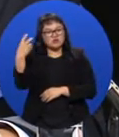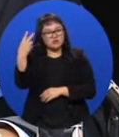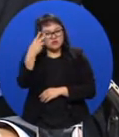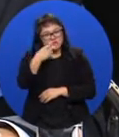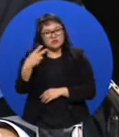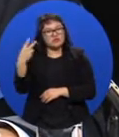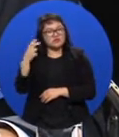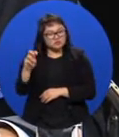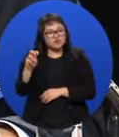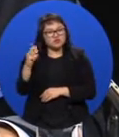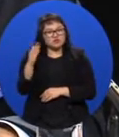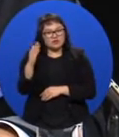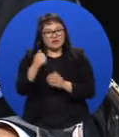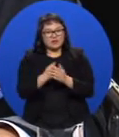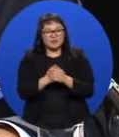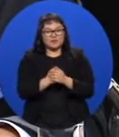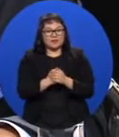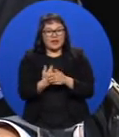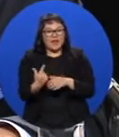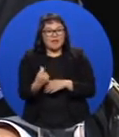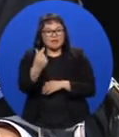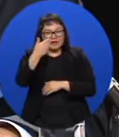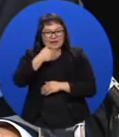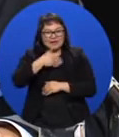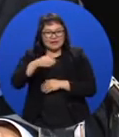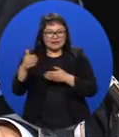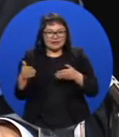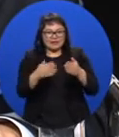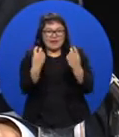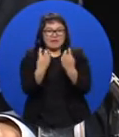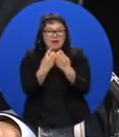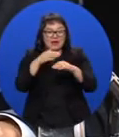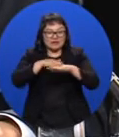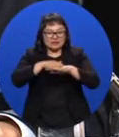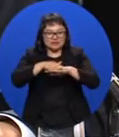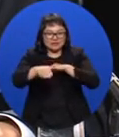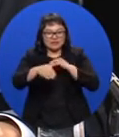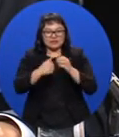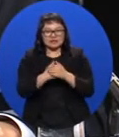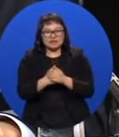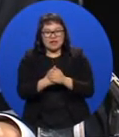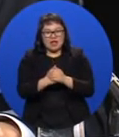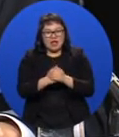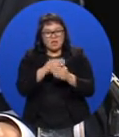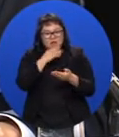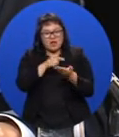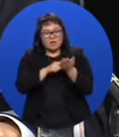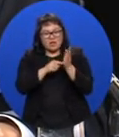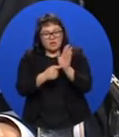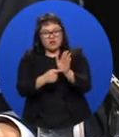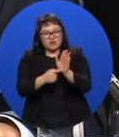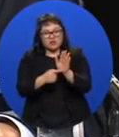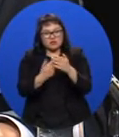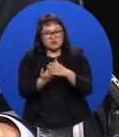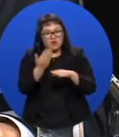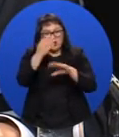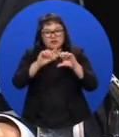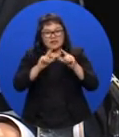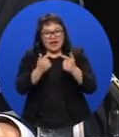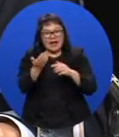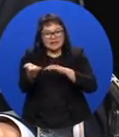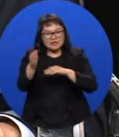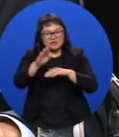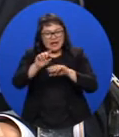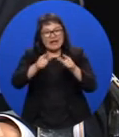결국 빨리 가는 길의 방식을 전격적으로 발표해서 밀어갈 것이냐 아니면